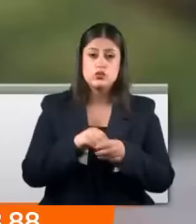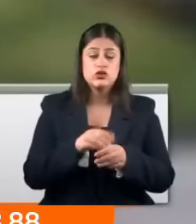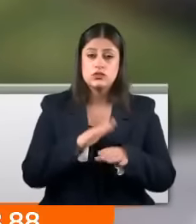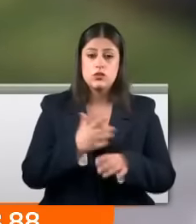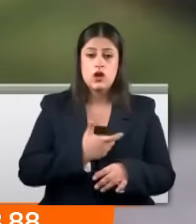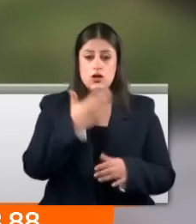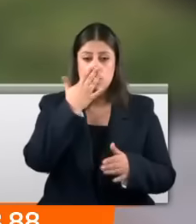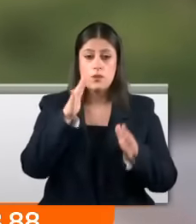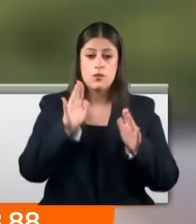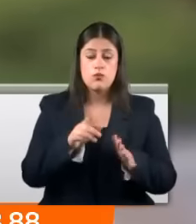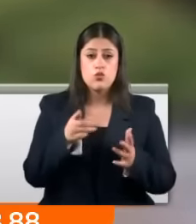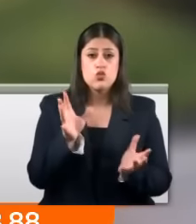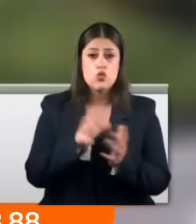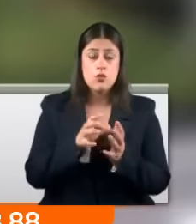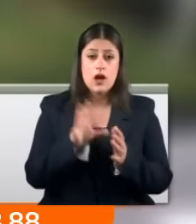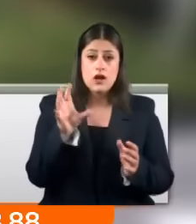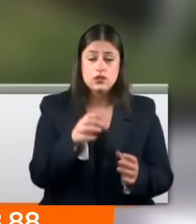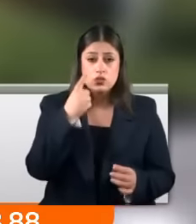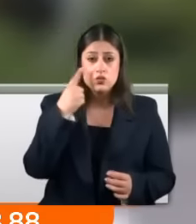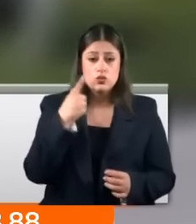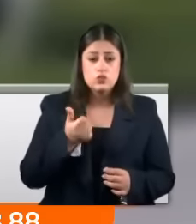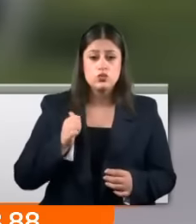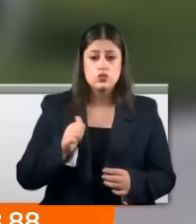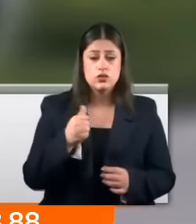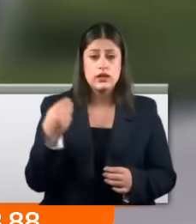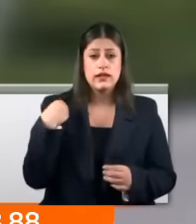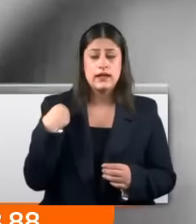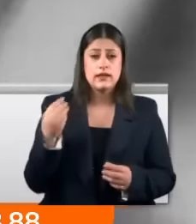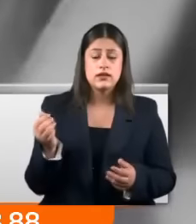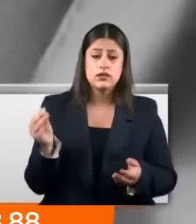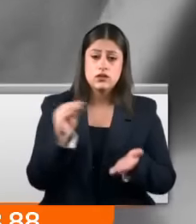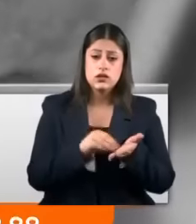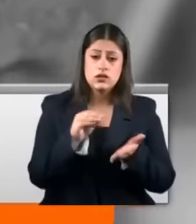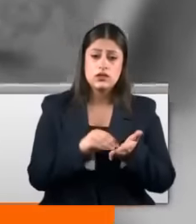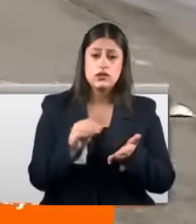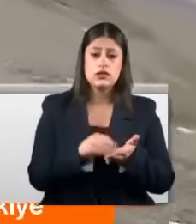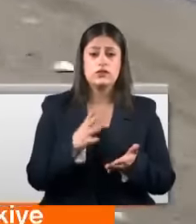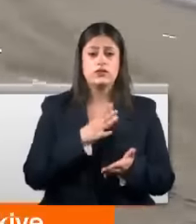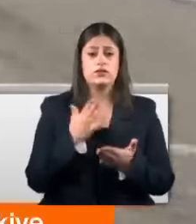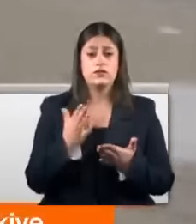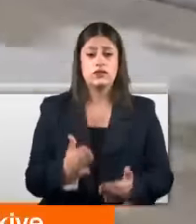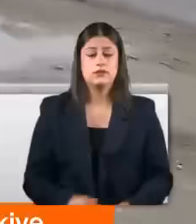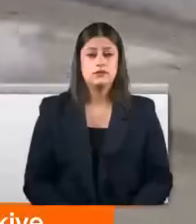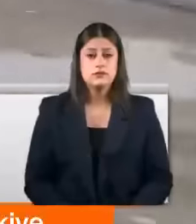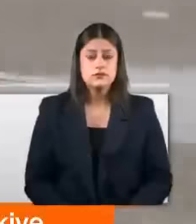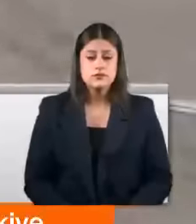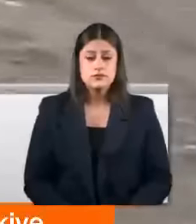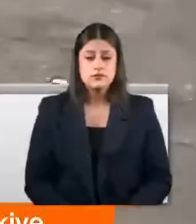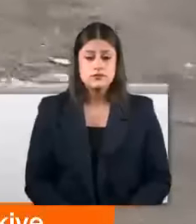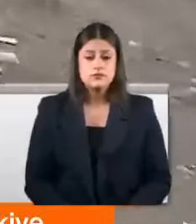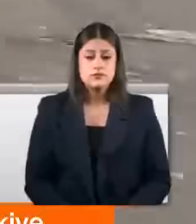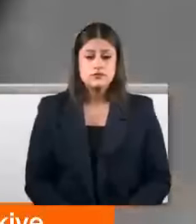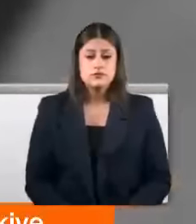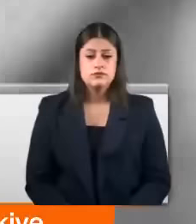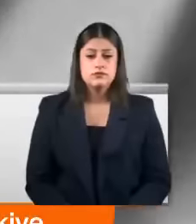bekliyor. Köpek saldırılarına ise her geçen gün bir yenisi ekleniyor. Sula sulamaya giderken kangal köpeği bana saldırdı. Kafamı her